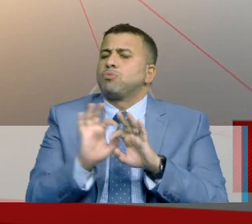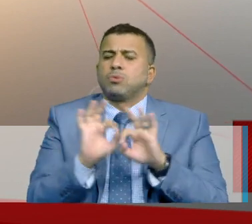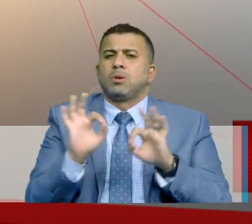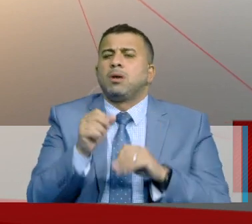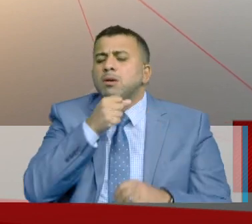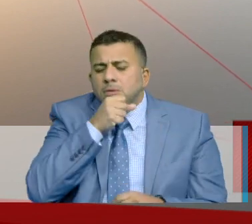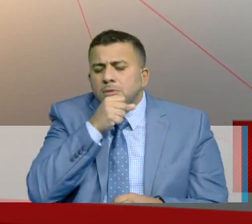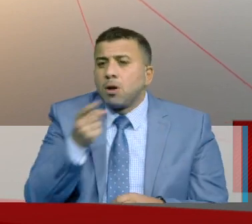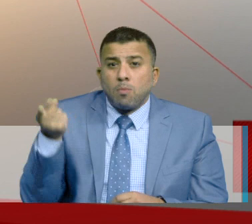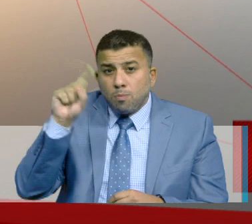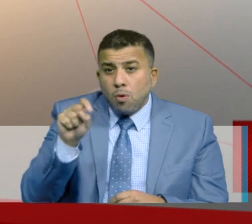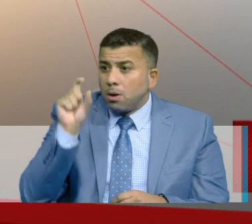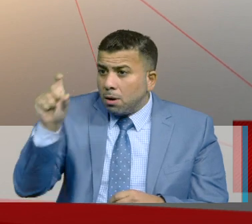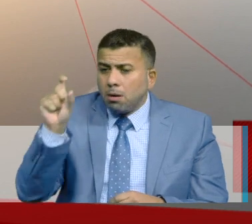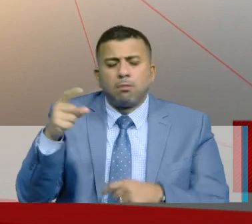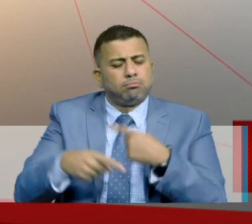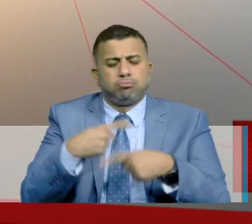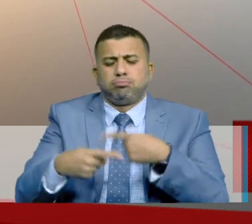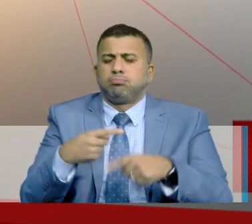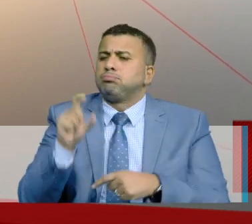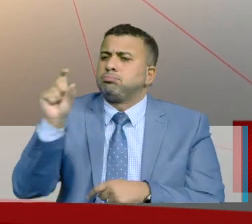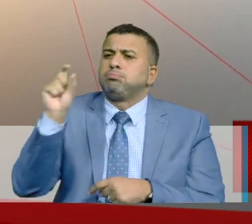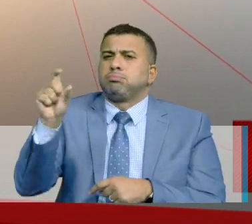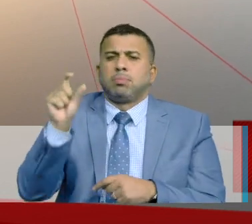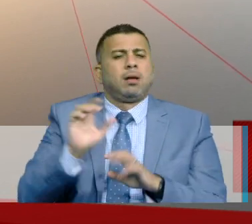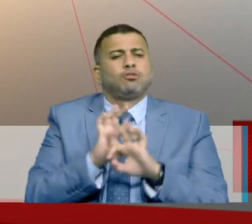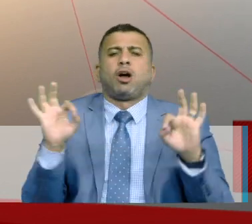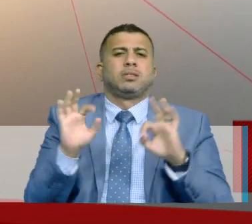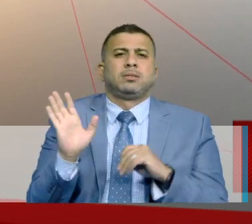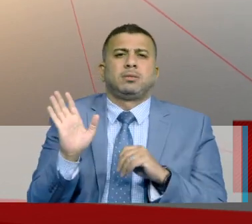يتقاعد باكر ما بينقصر شيء يعني بتكلم عليه